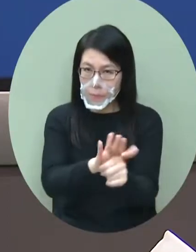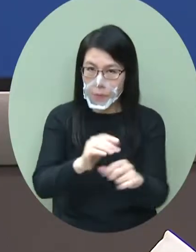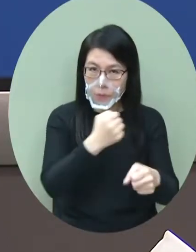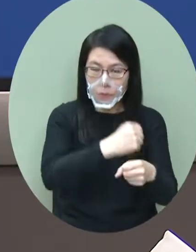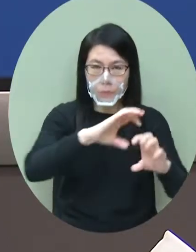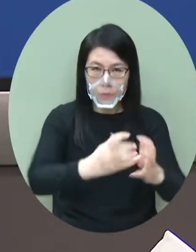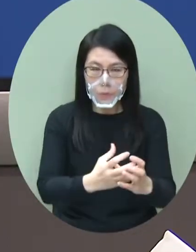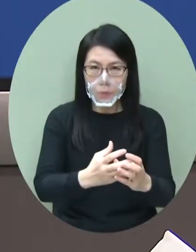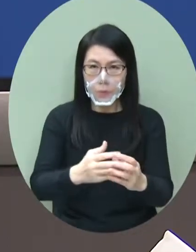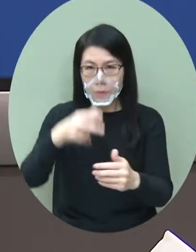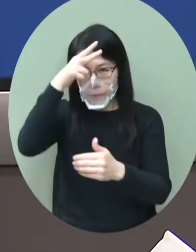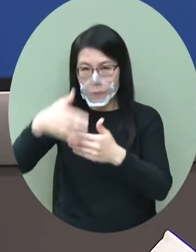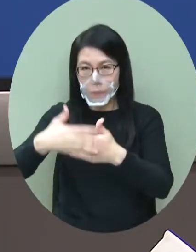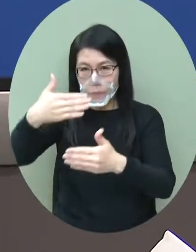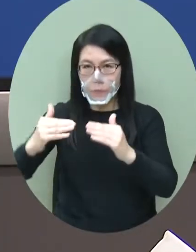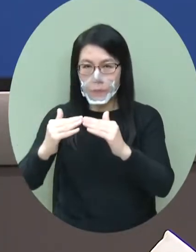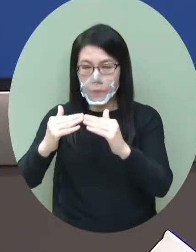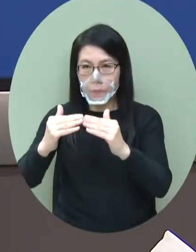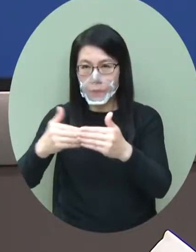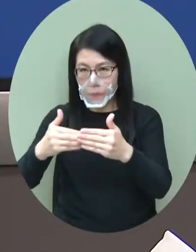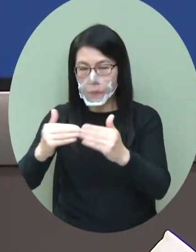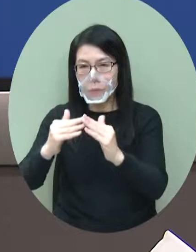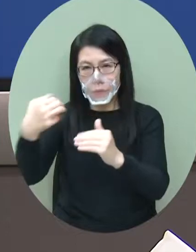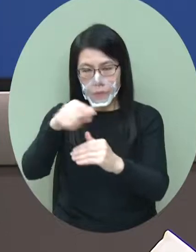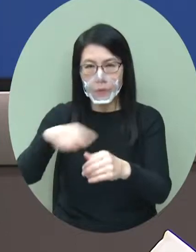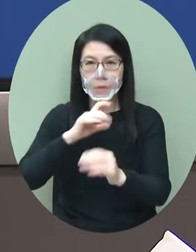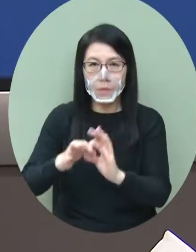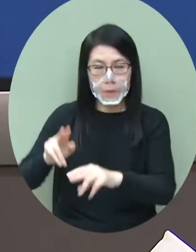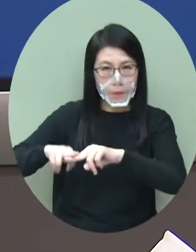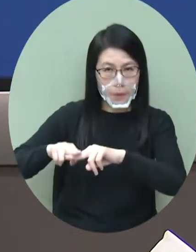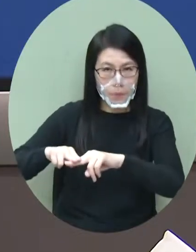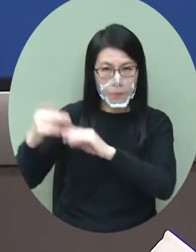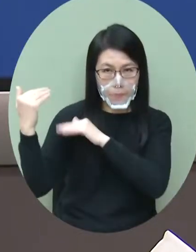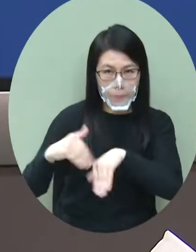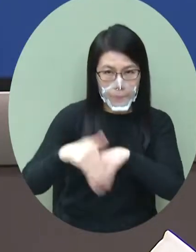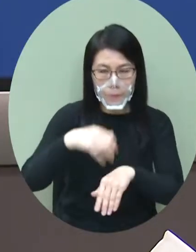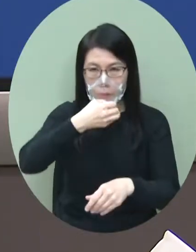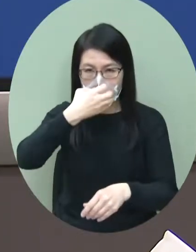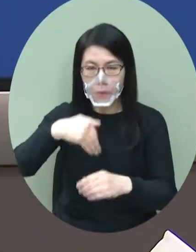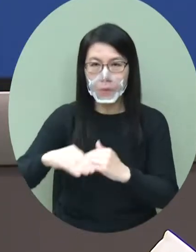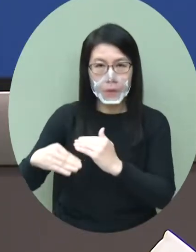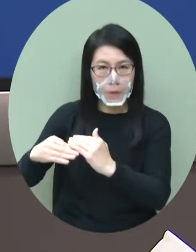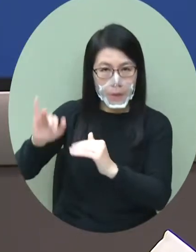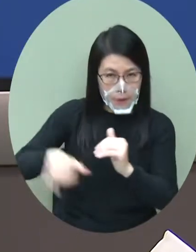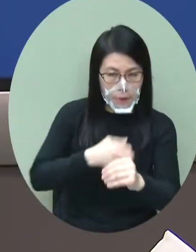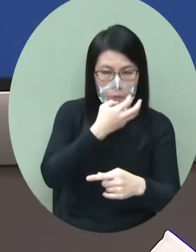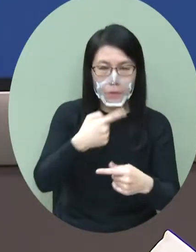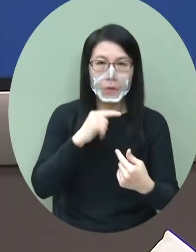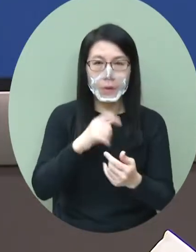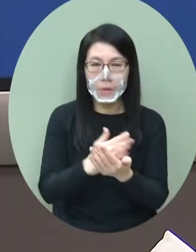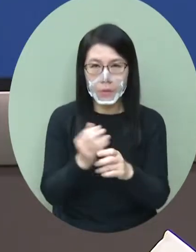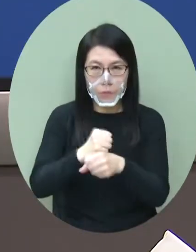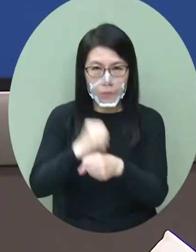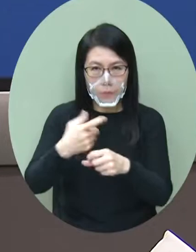障工作小组，还有运输及房屋局局长呢，就负责其他内地公港物资的保障工作小